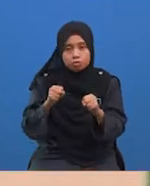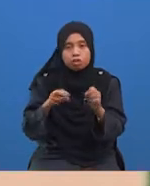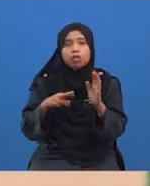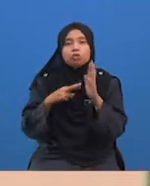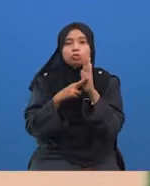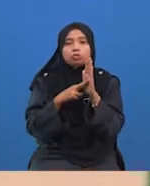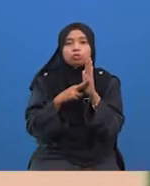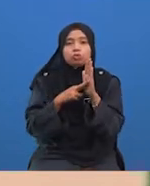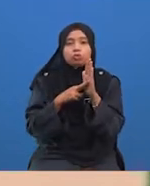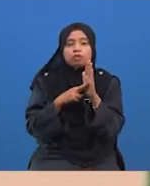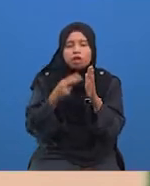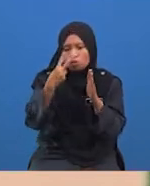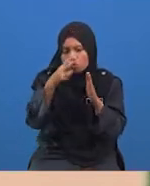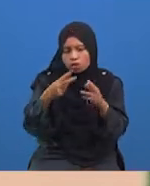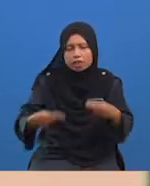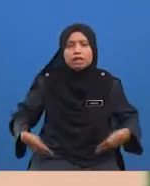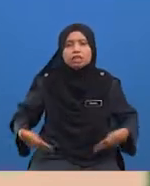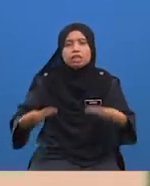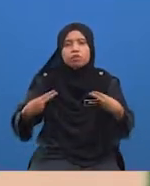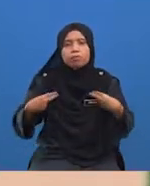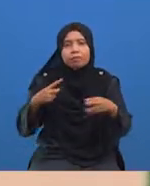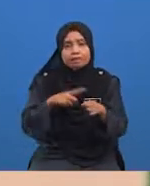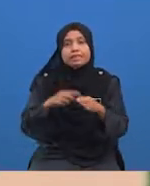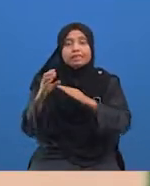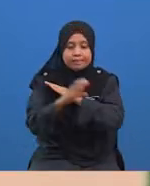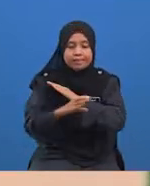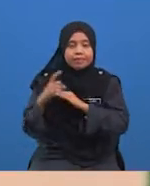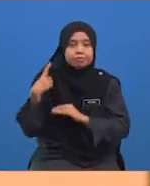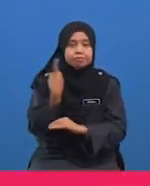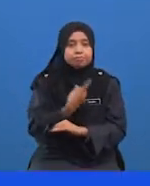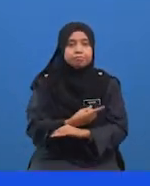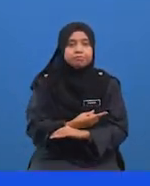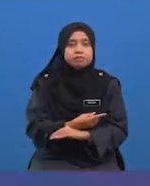merujuk kepada keadaan kehidupan kita di negara kita.